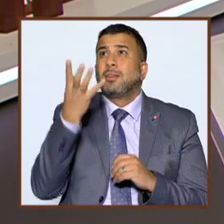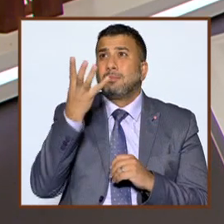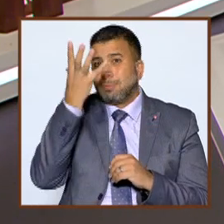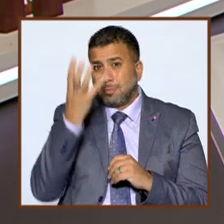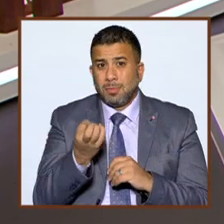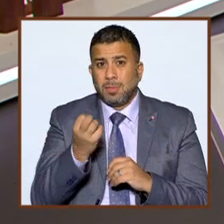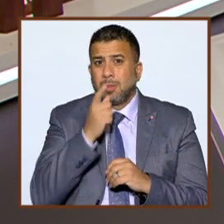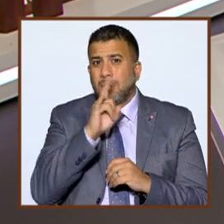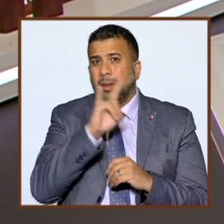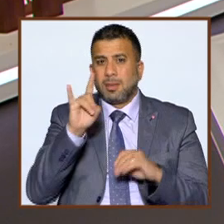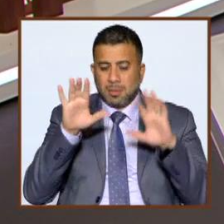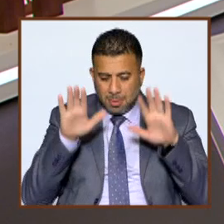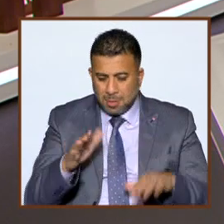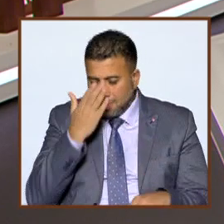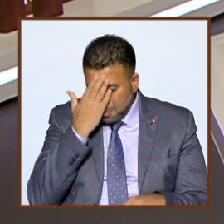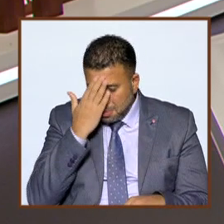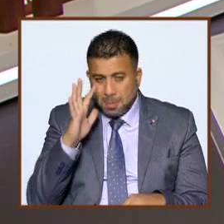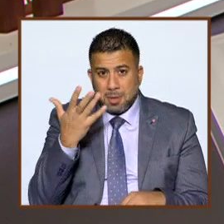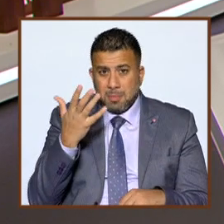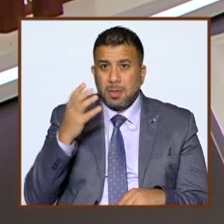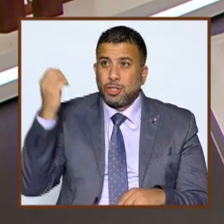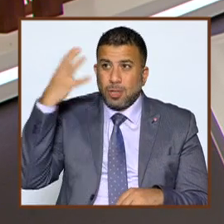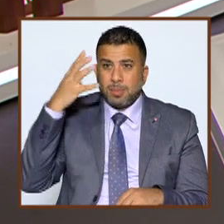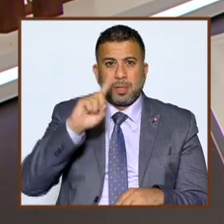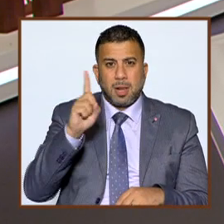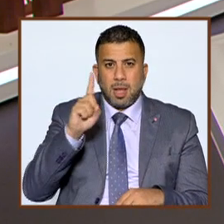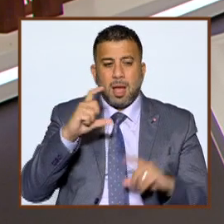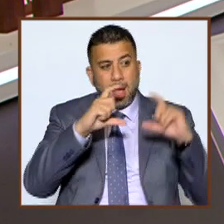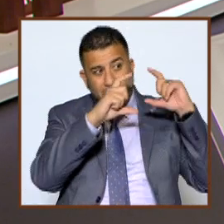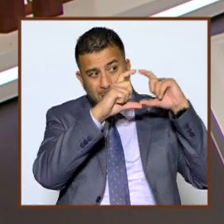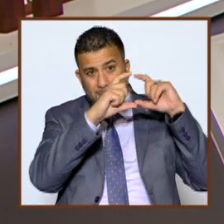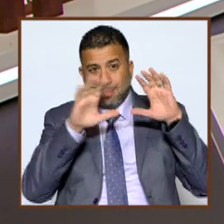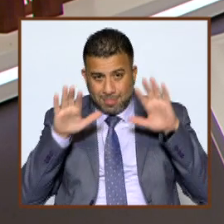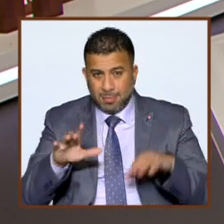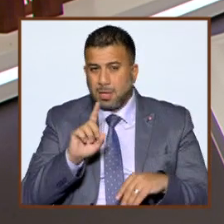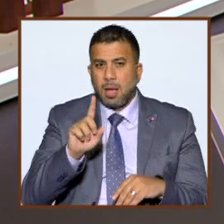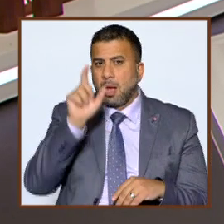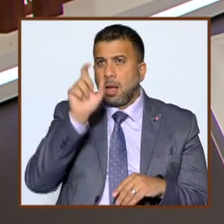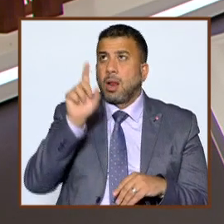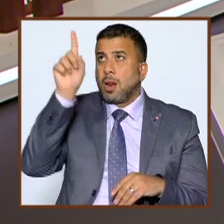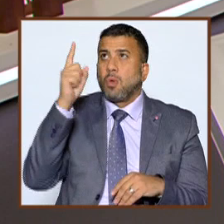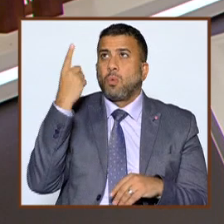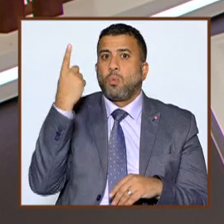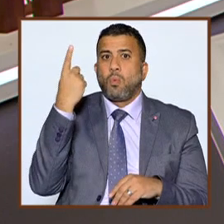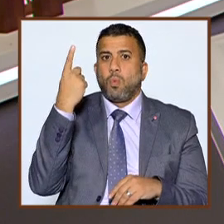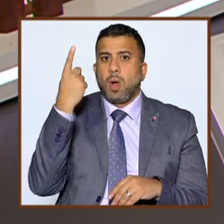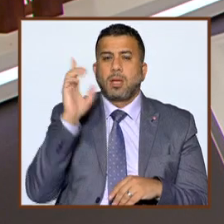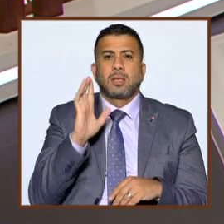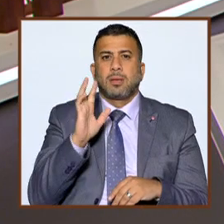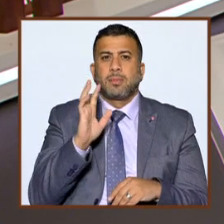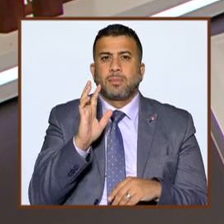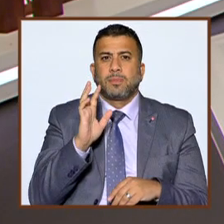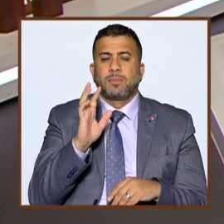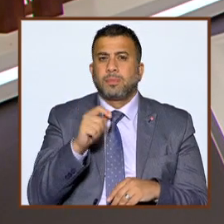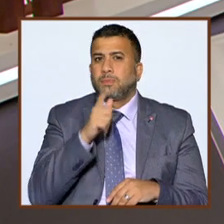تسجدوا للشمس ولا للقمر واسجدوا لله الذي خلقهن إن كنتم إياه تعبدون. هذه فيه السجدة، لو سمحت أنا أسجد